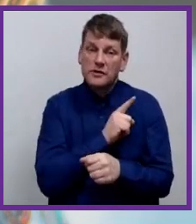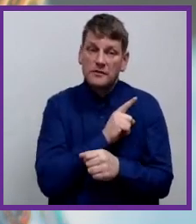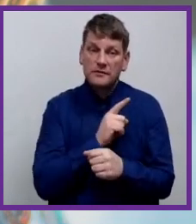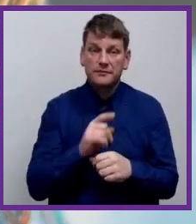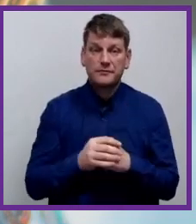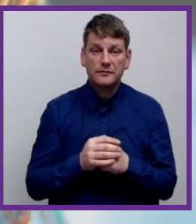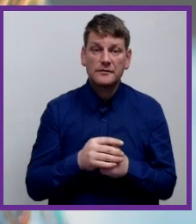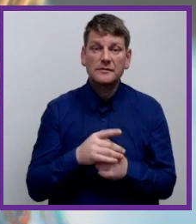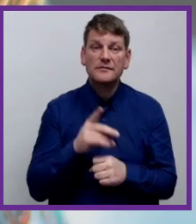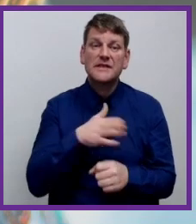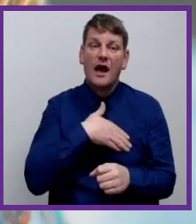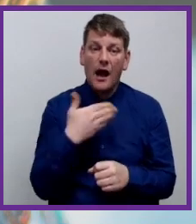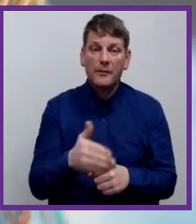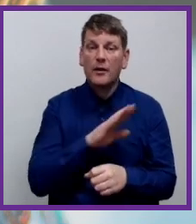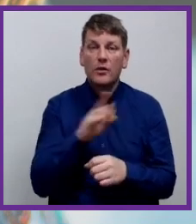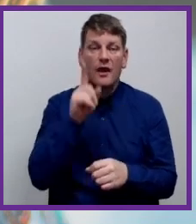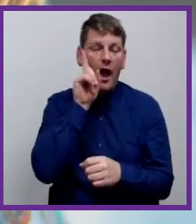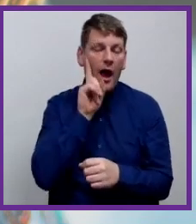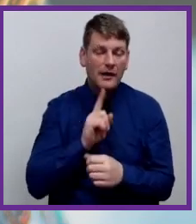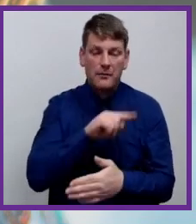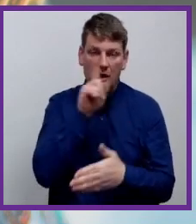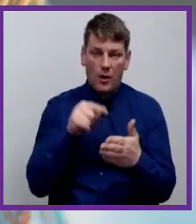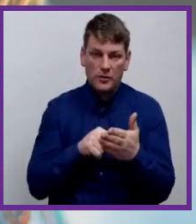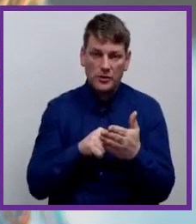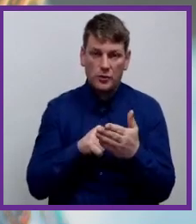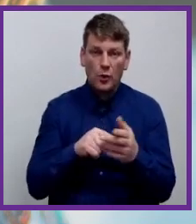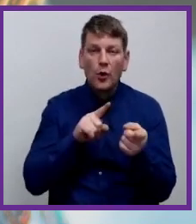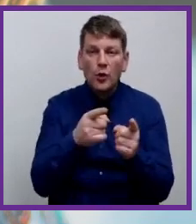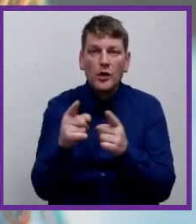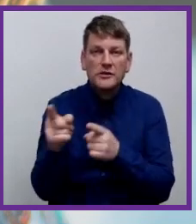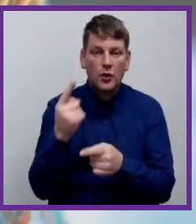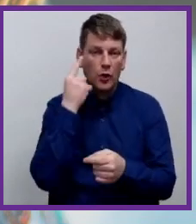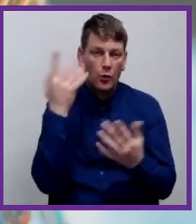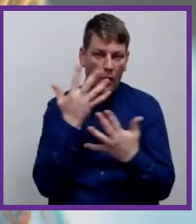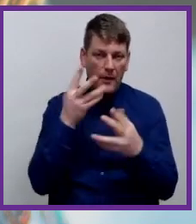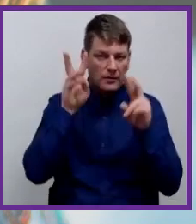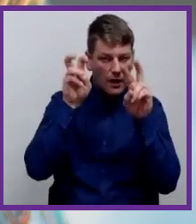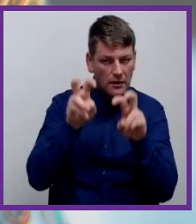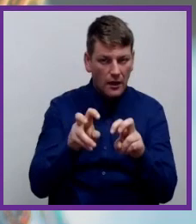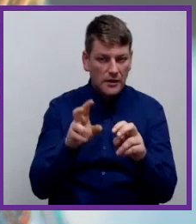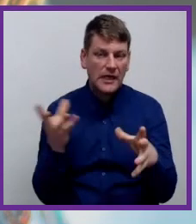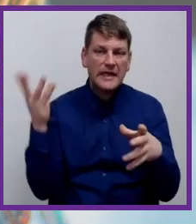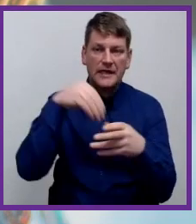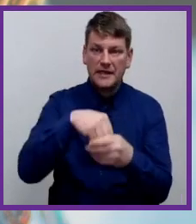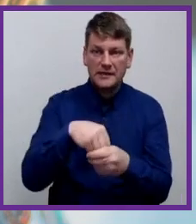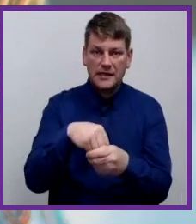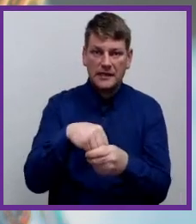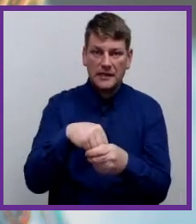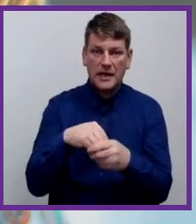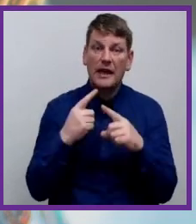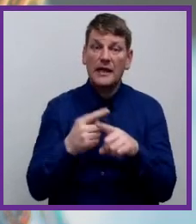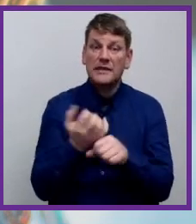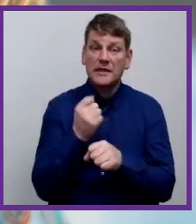problēmām, sāpīgiem un nērtiem jautājumiem, rosināt, domāt, analizēt, iesaistīties. Līdz ar